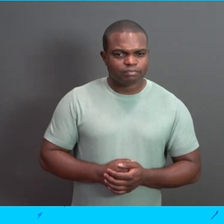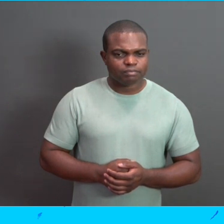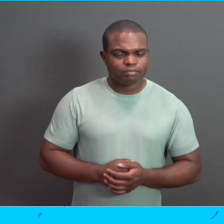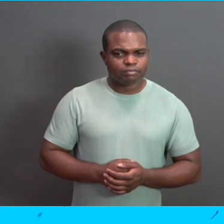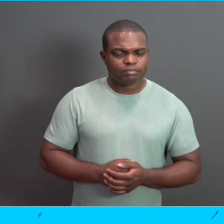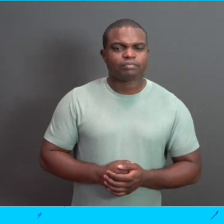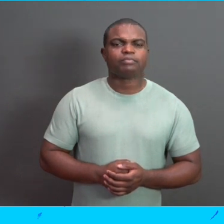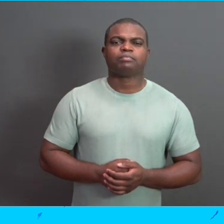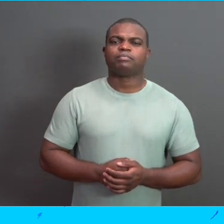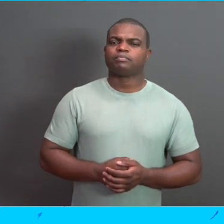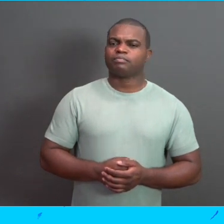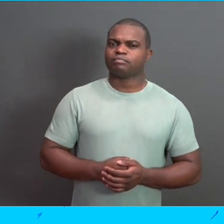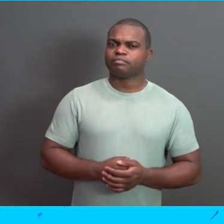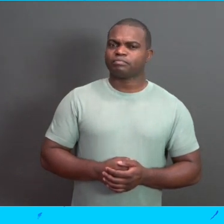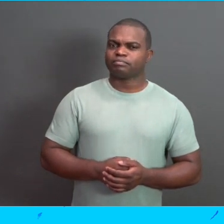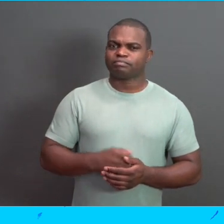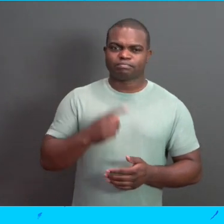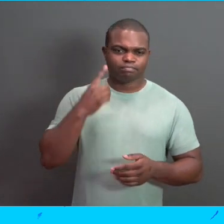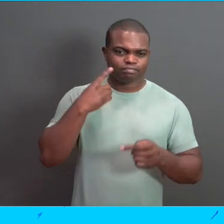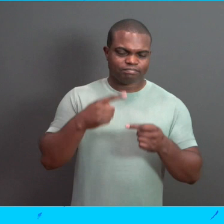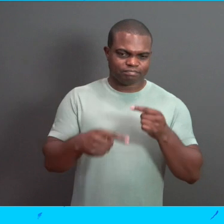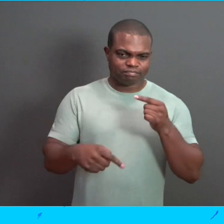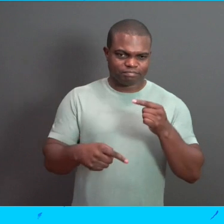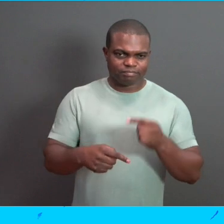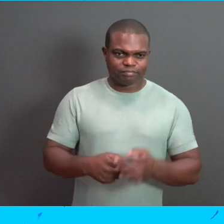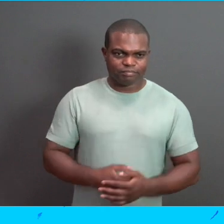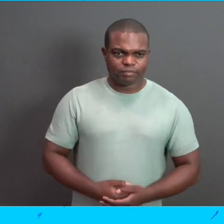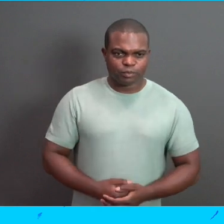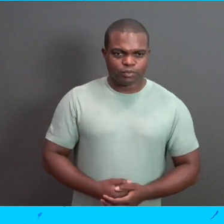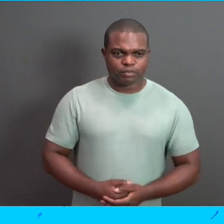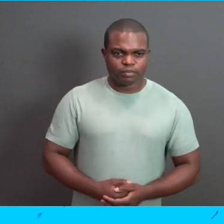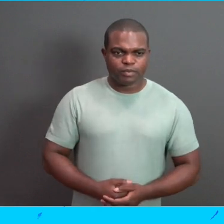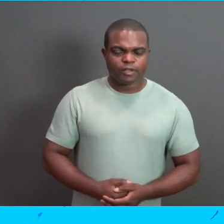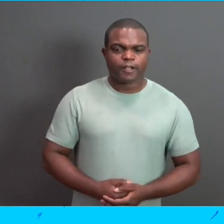livres. C'est ça.